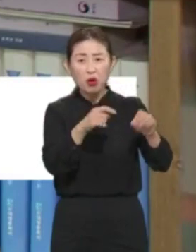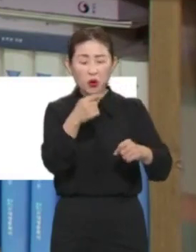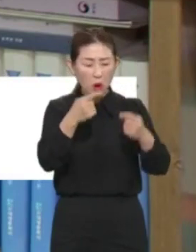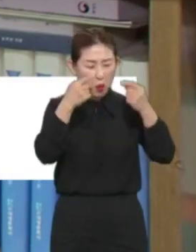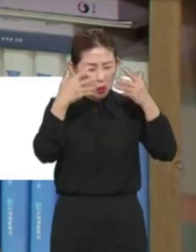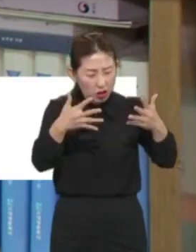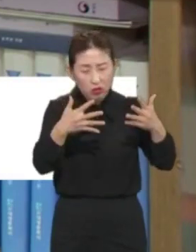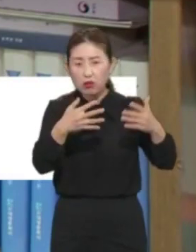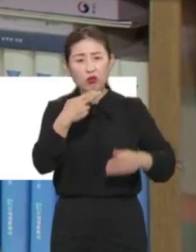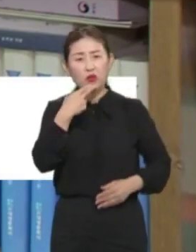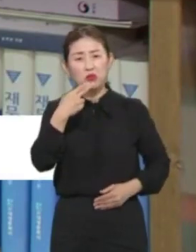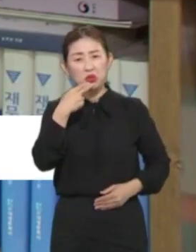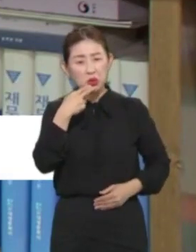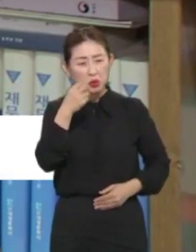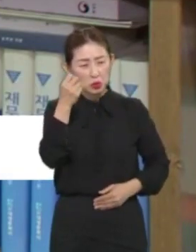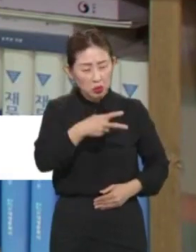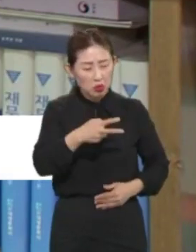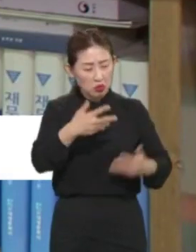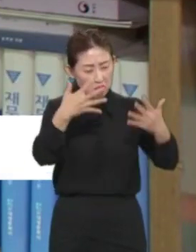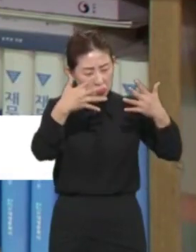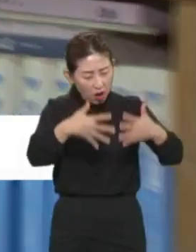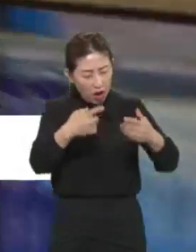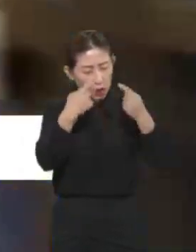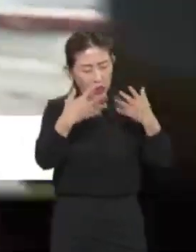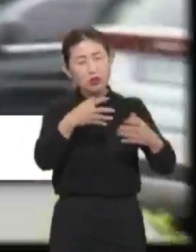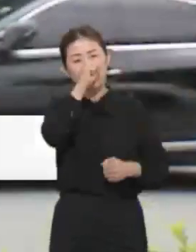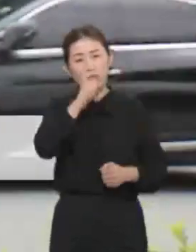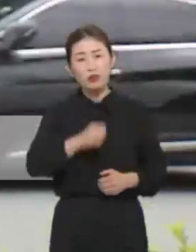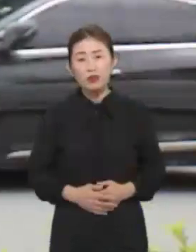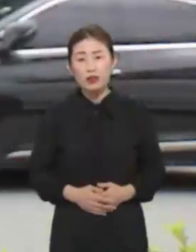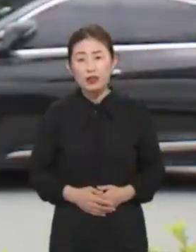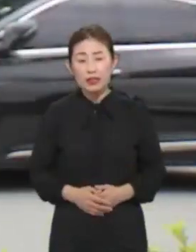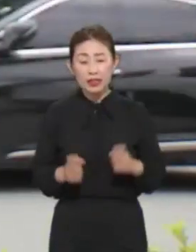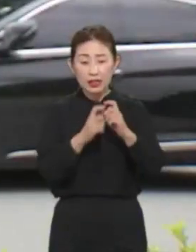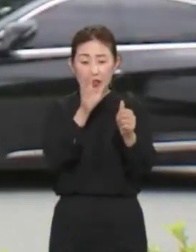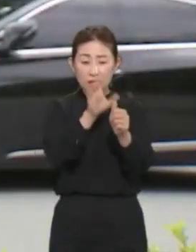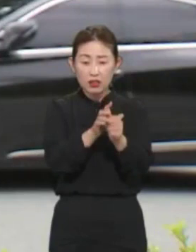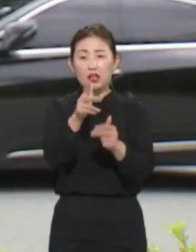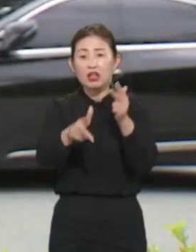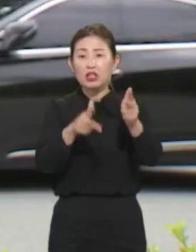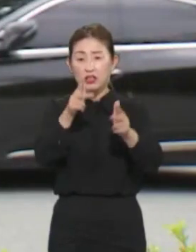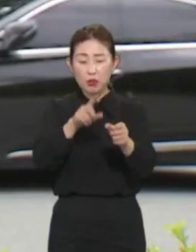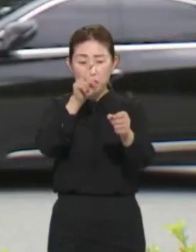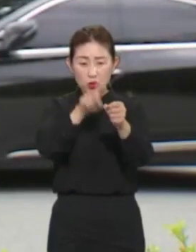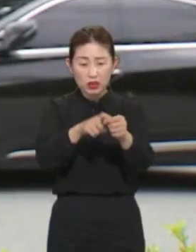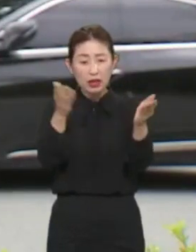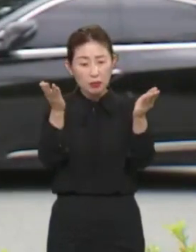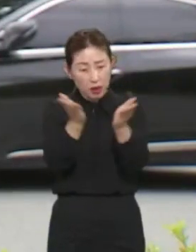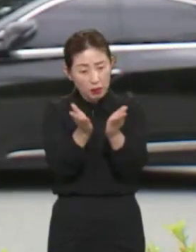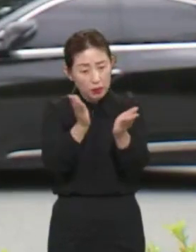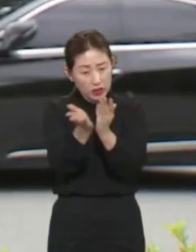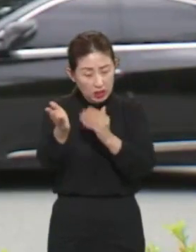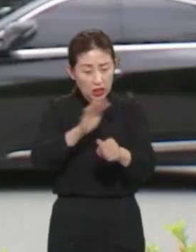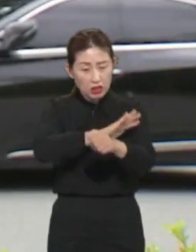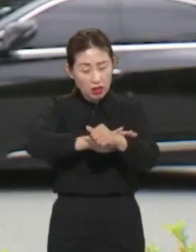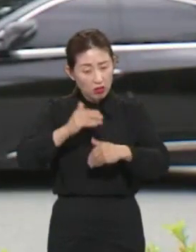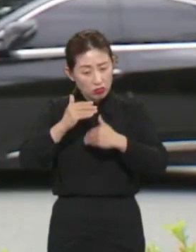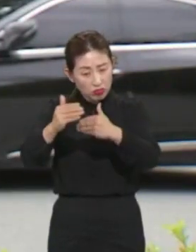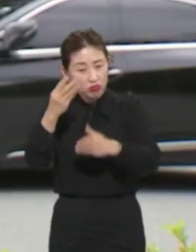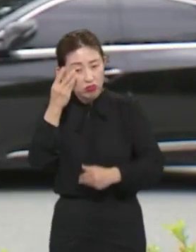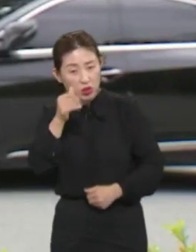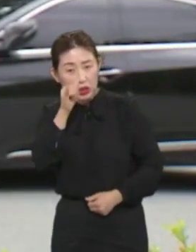명확한 기준이라든가 체계를 만들어줘야 되는 것들이죠. 민간위탁 사업이 본래의 목적에 맞는지 또 잘 추진되고